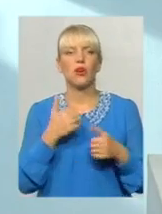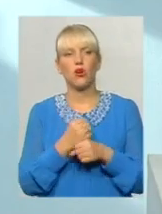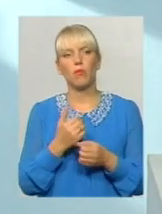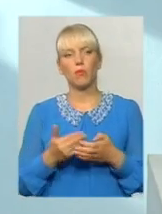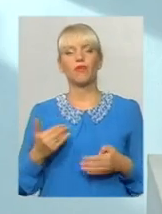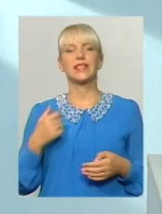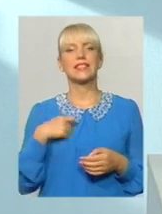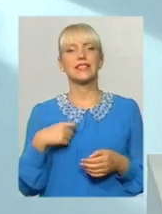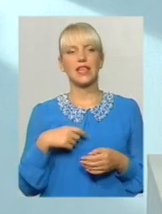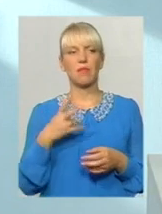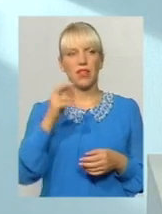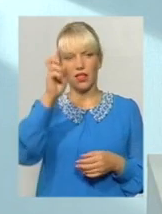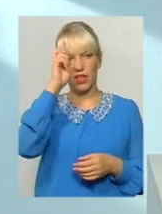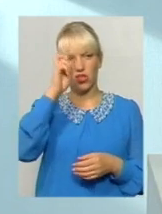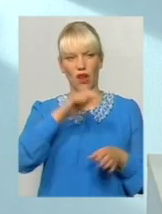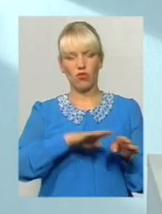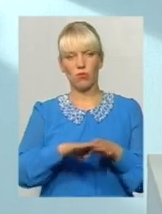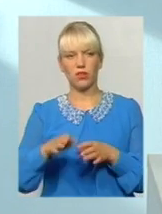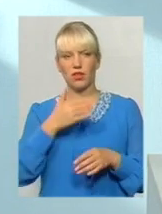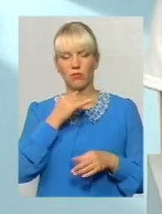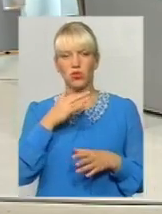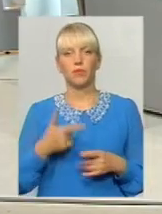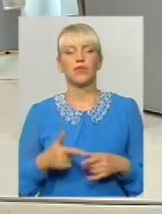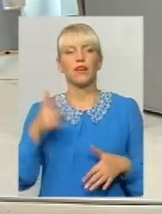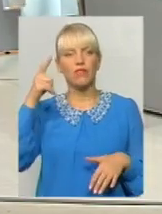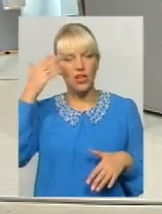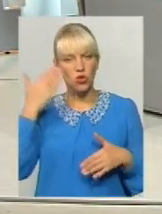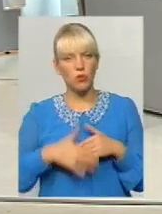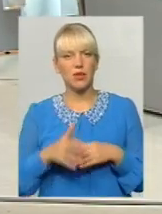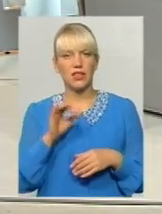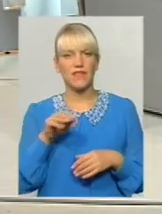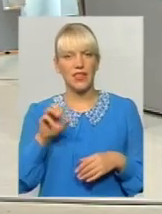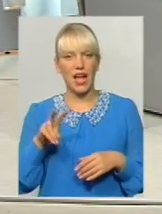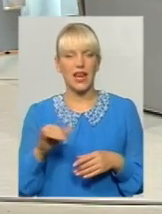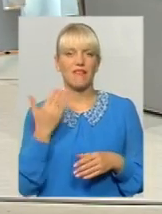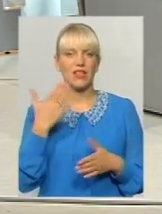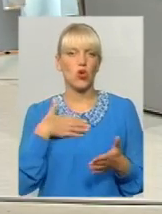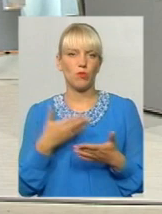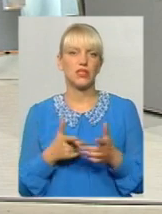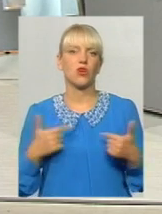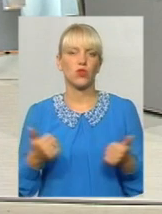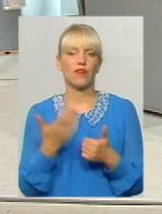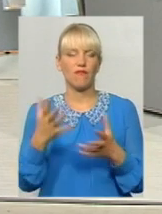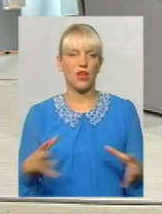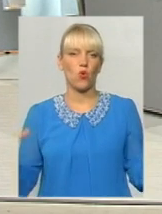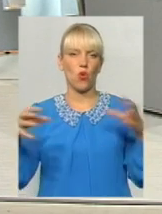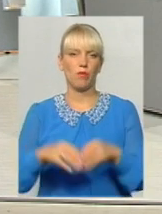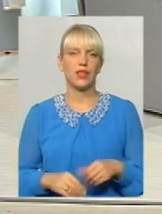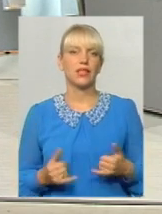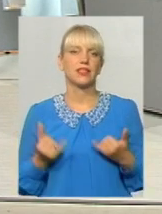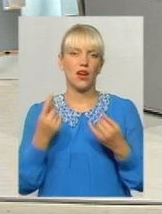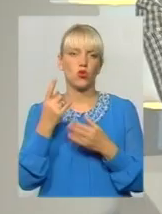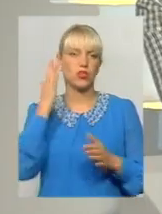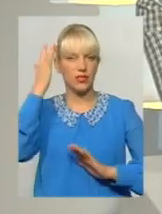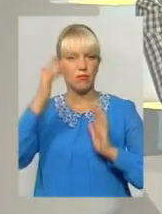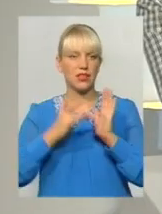не маємо на державному рівні, якби так, як держава Віталій, могла розуміти, це все узаконити, зробити базу. От у вас є громадська організація, ви об'єдналися там заради однієї спільної